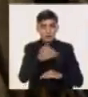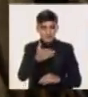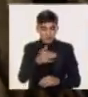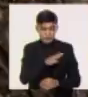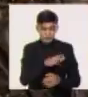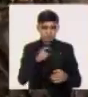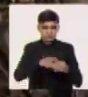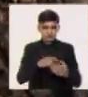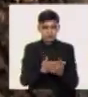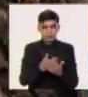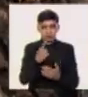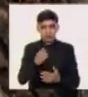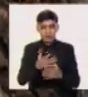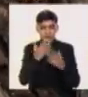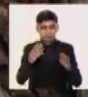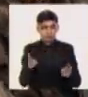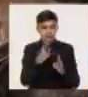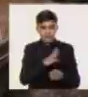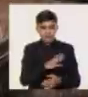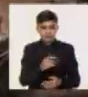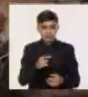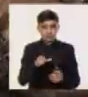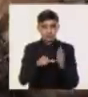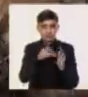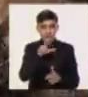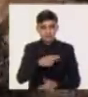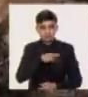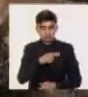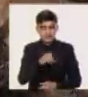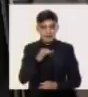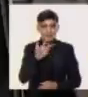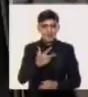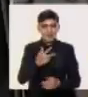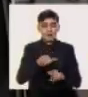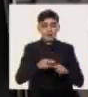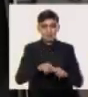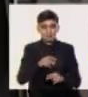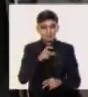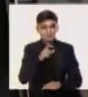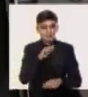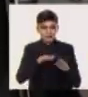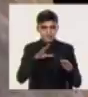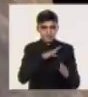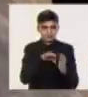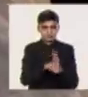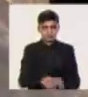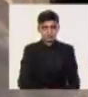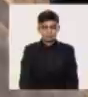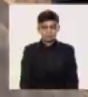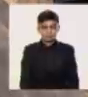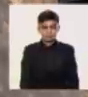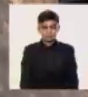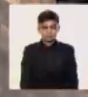зарегистрировали более 100 пожаров. Огонь унес жизни 6 человек, трое из которых – дети. Жанна Тайтенова,